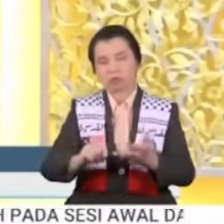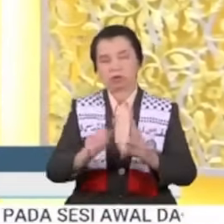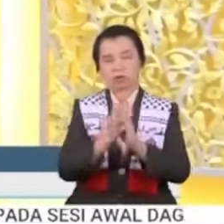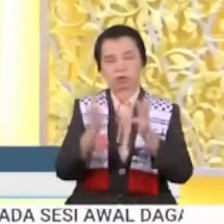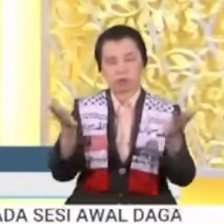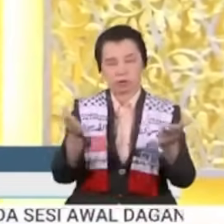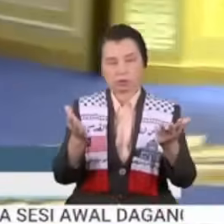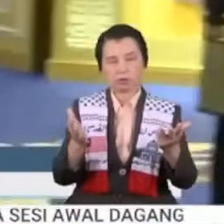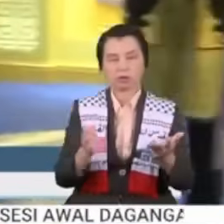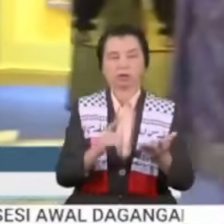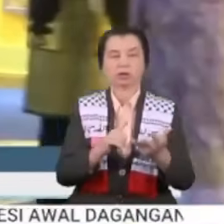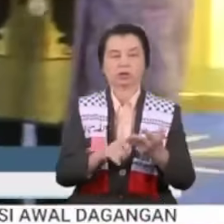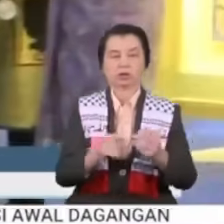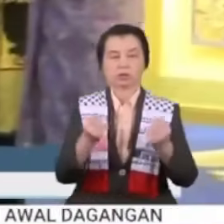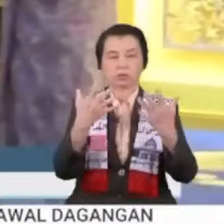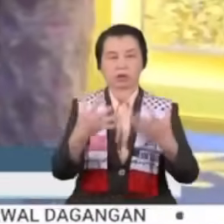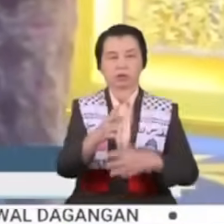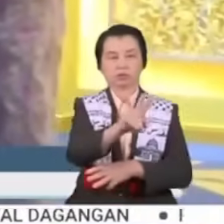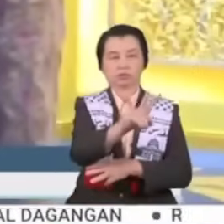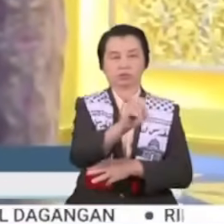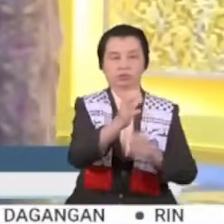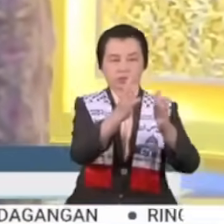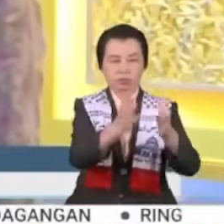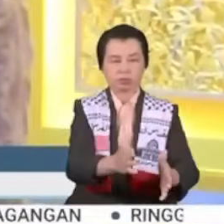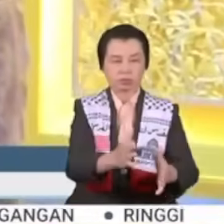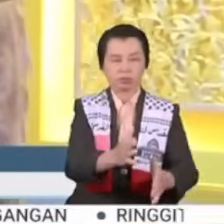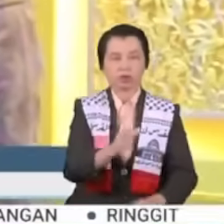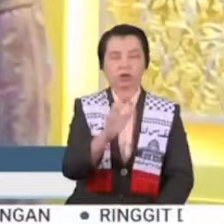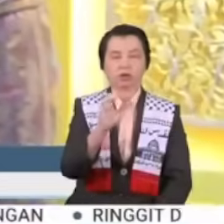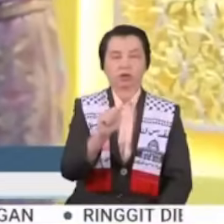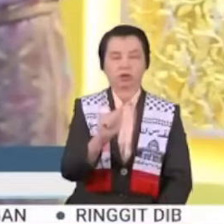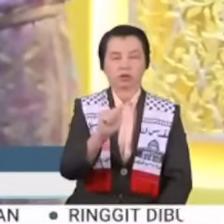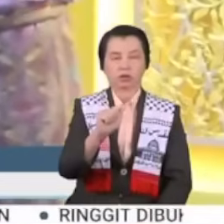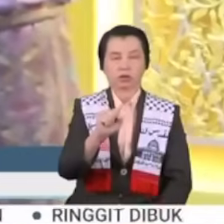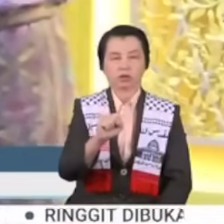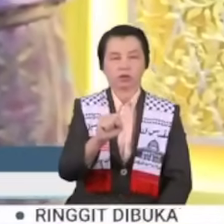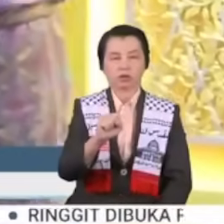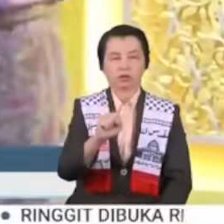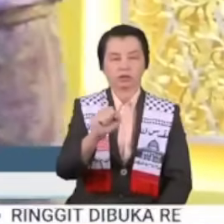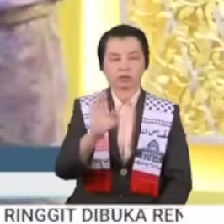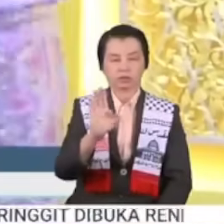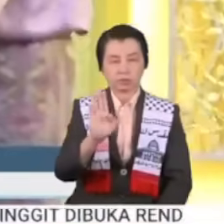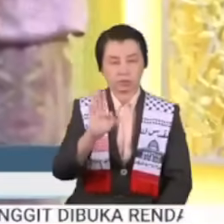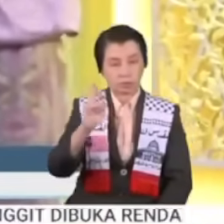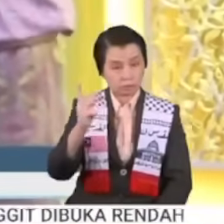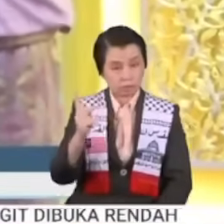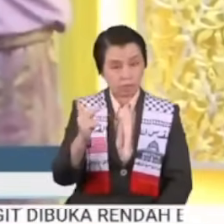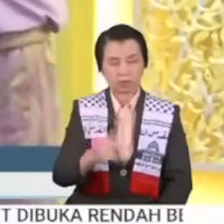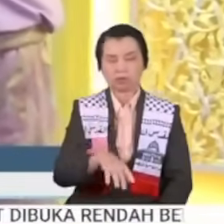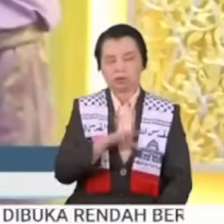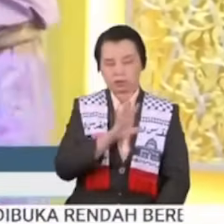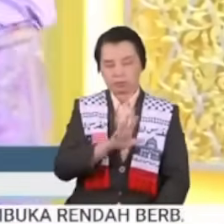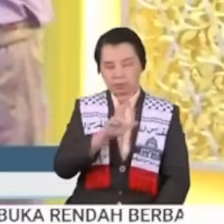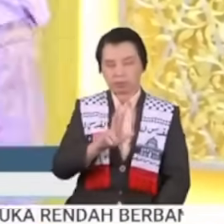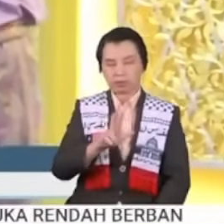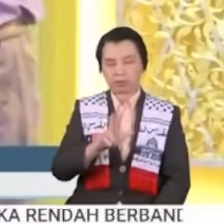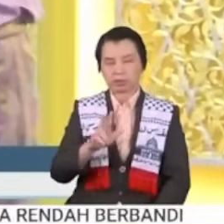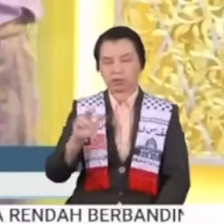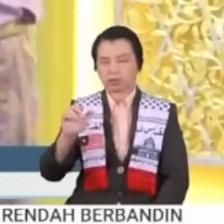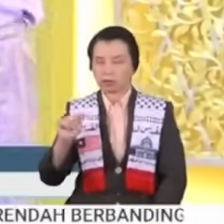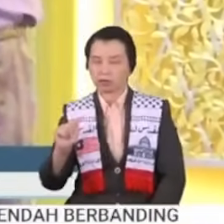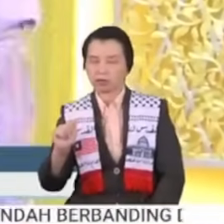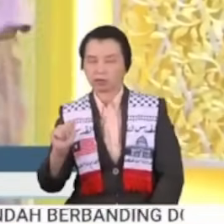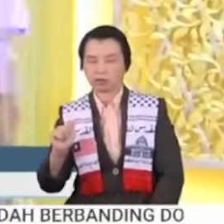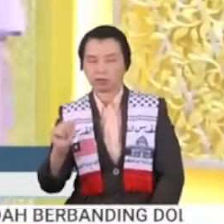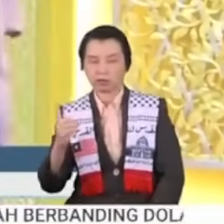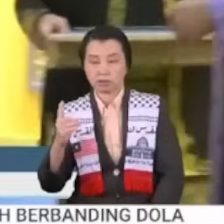Datuk Leong angkui seramai 20 penerima ahli Setia darjah Kinabalu asdk 53 penerima ahli darjah